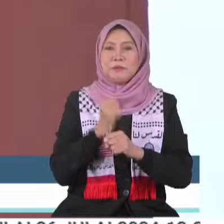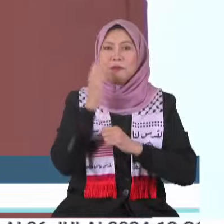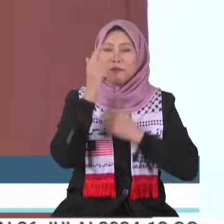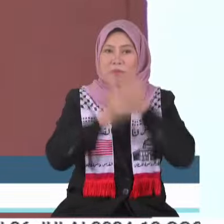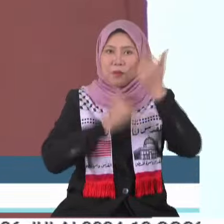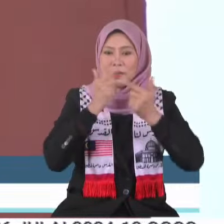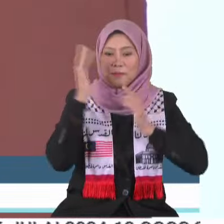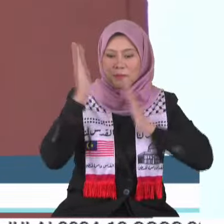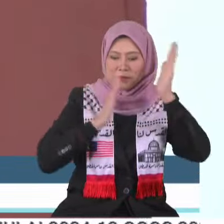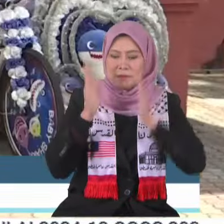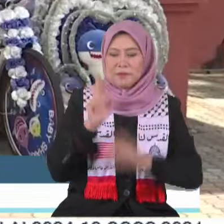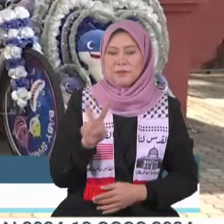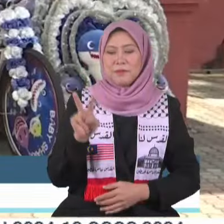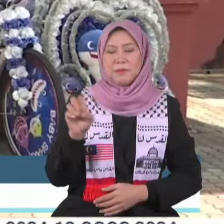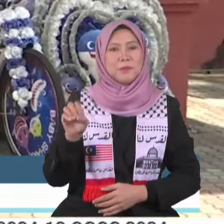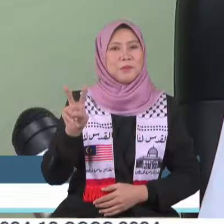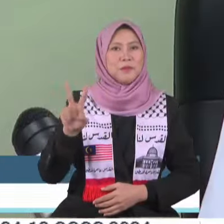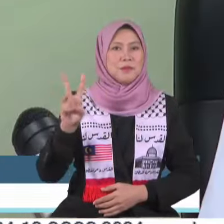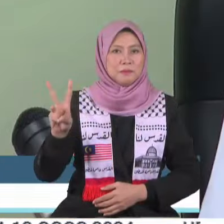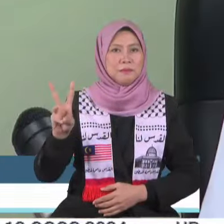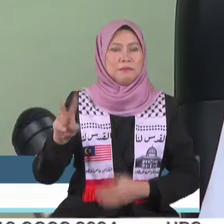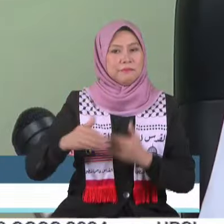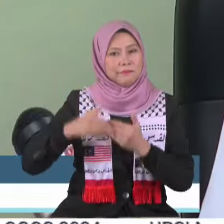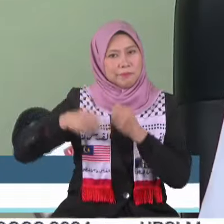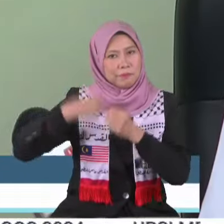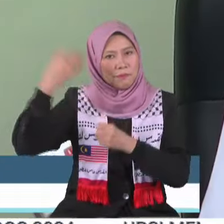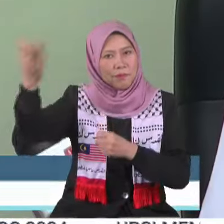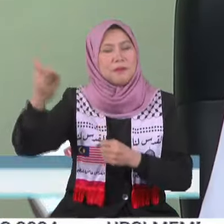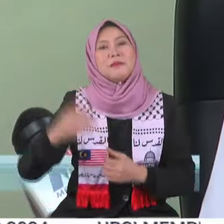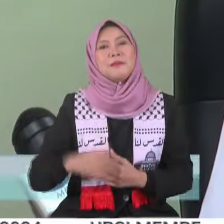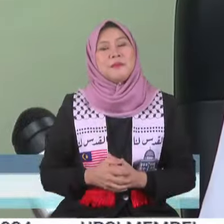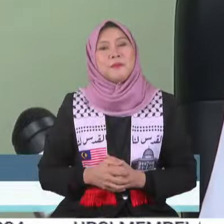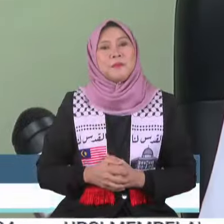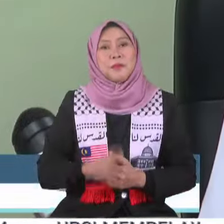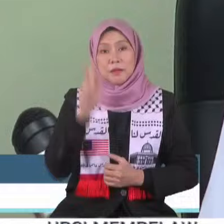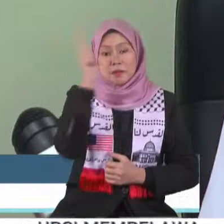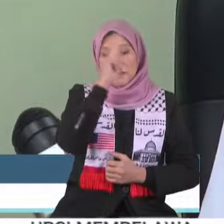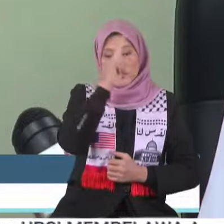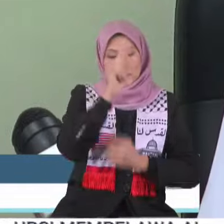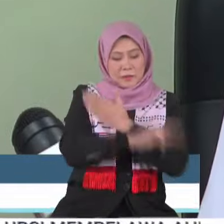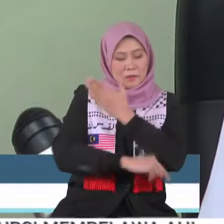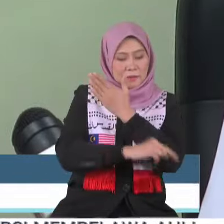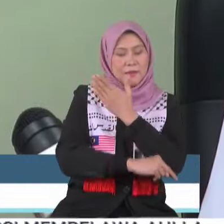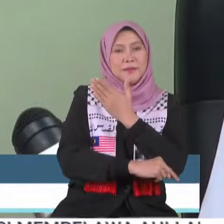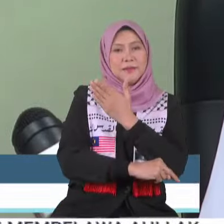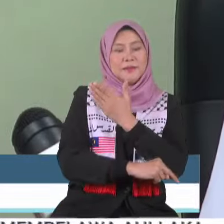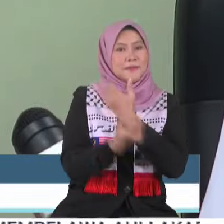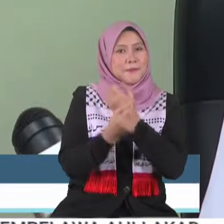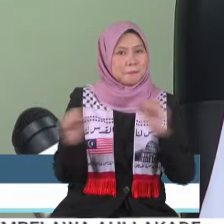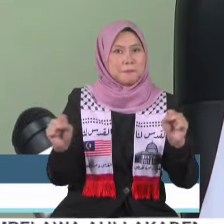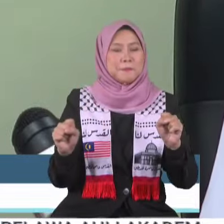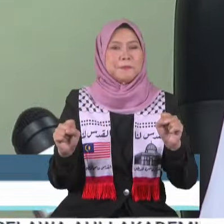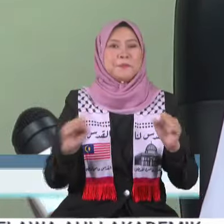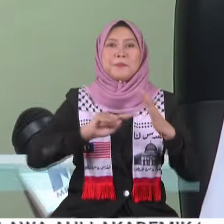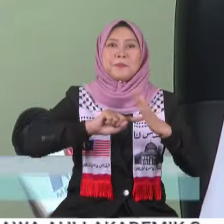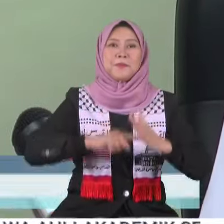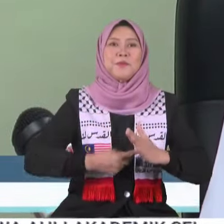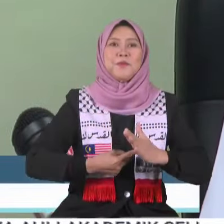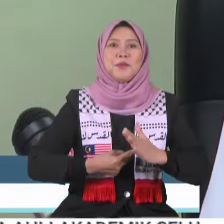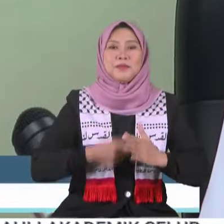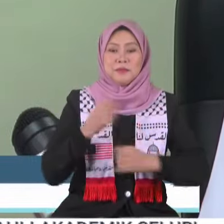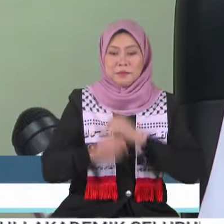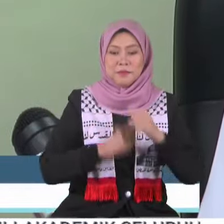Malaysia 2026. Jadi persediaan kerajaan negeri untuk perkara itu kita mulakan daripada tahun